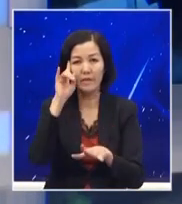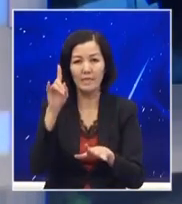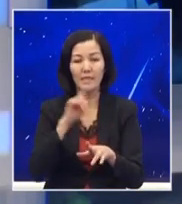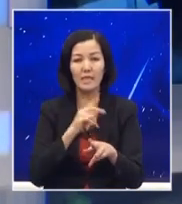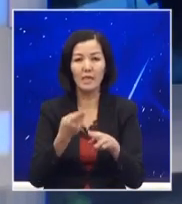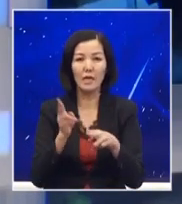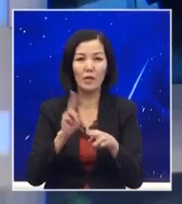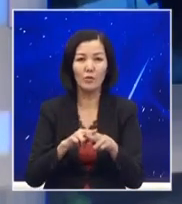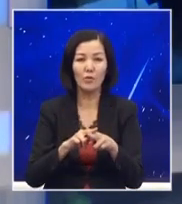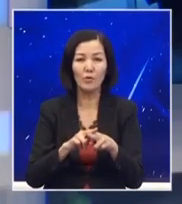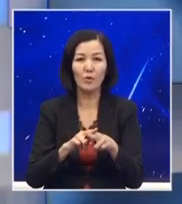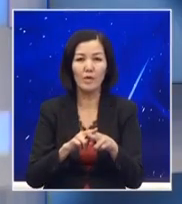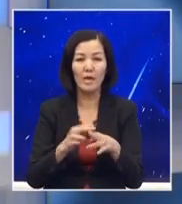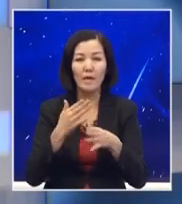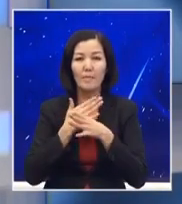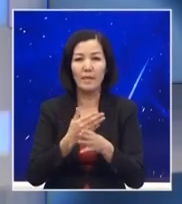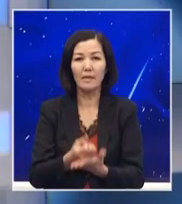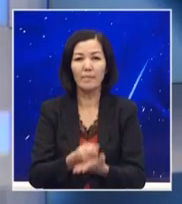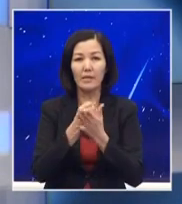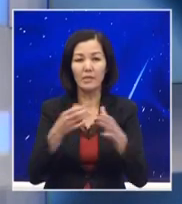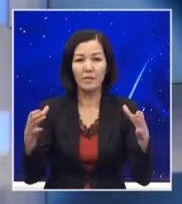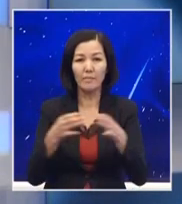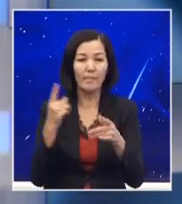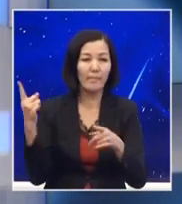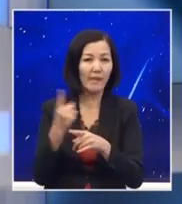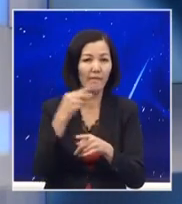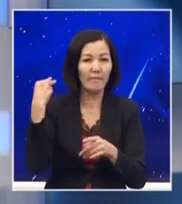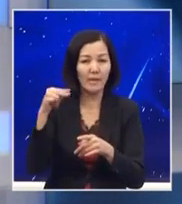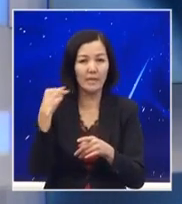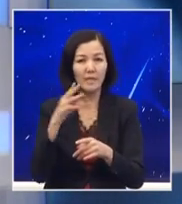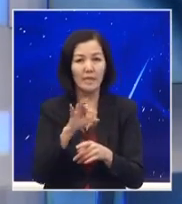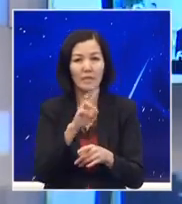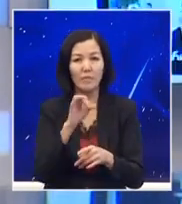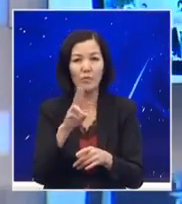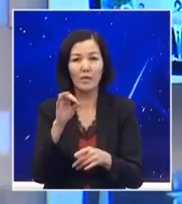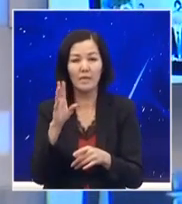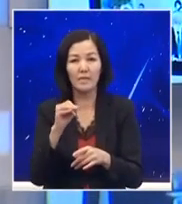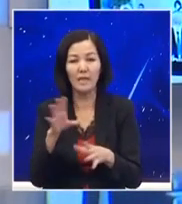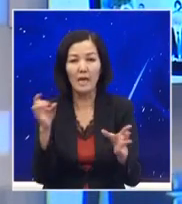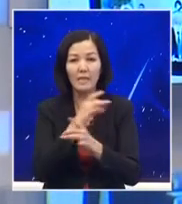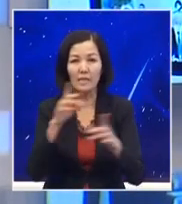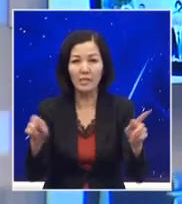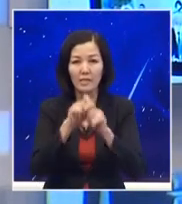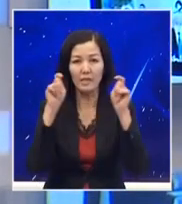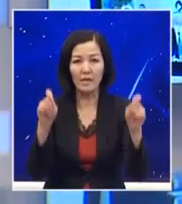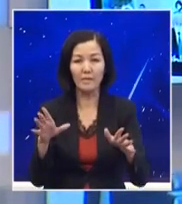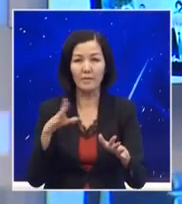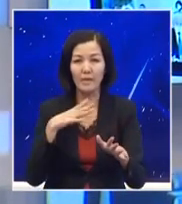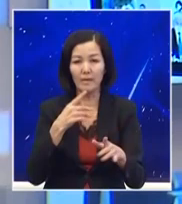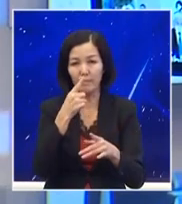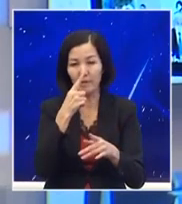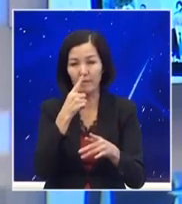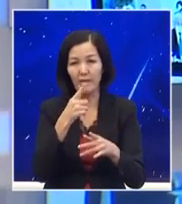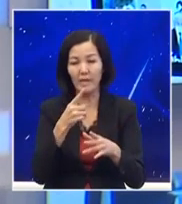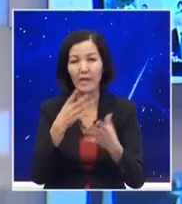Казахстане, которое появилось благодаря поддержке фонда первого президента и Самрук-Казна. Торжественное открытие состоялось в